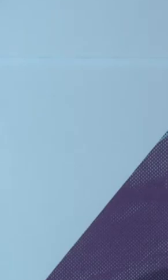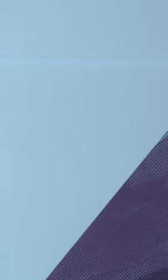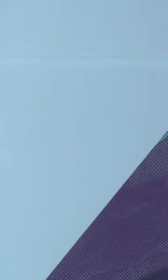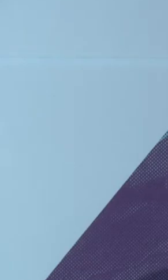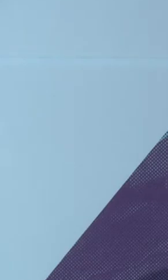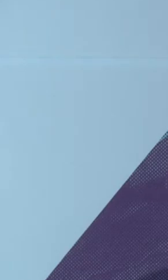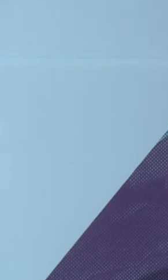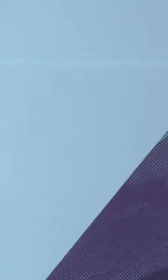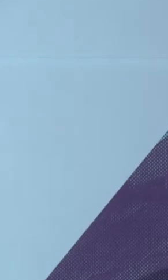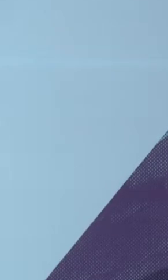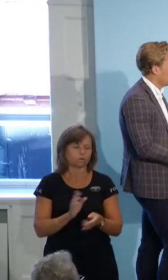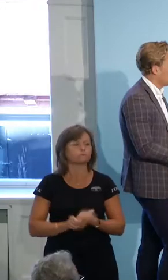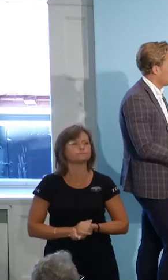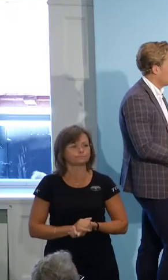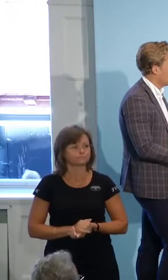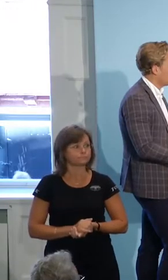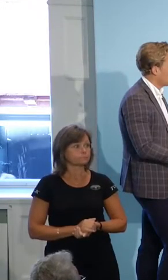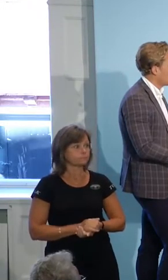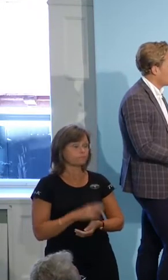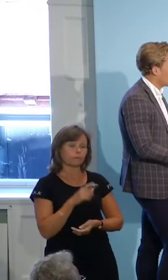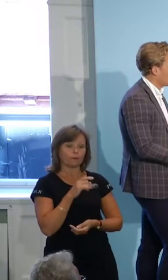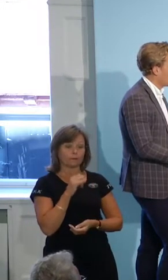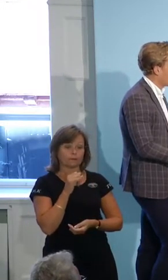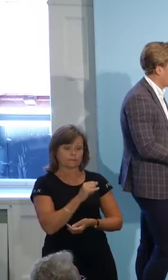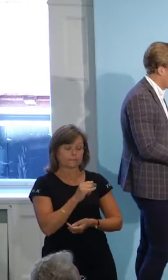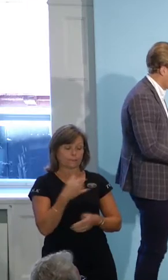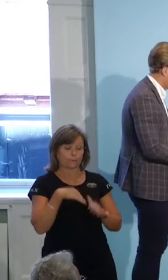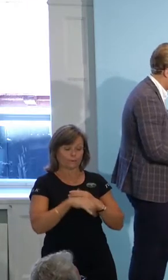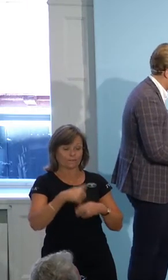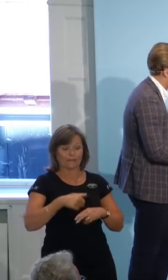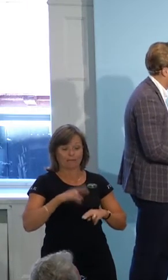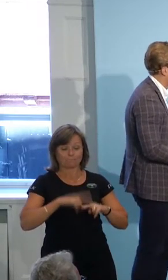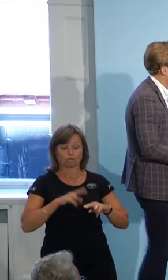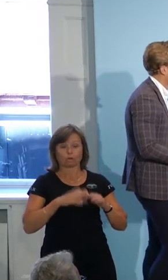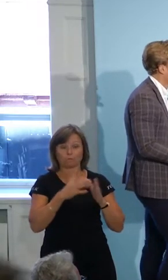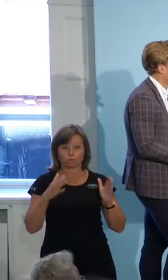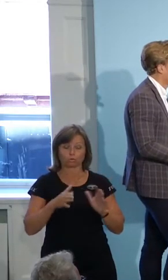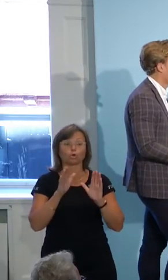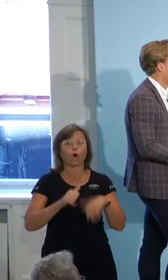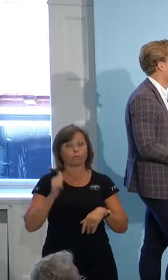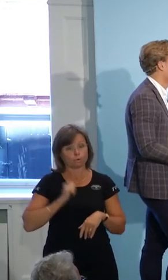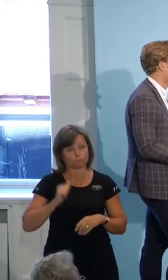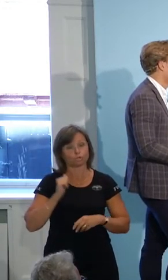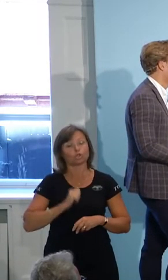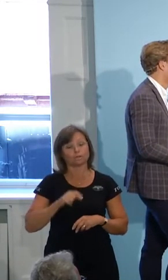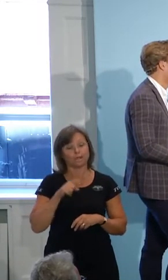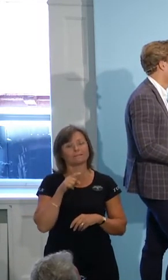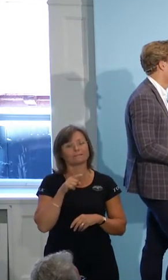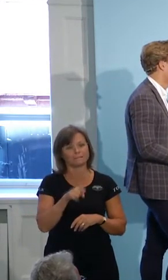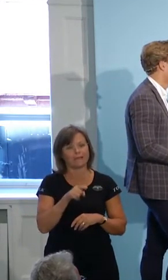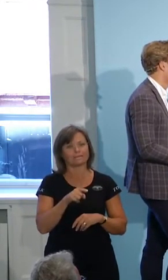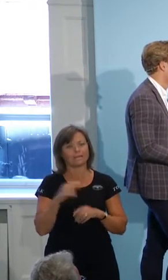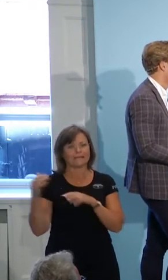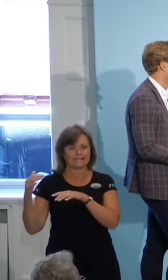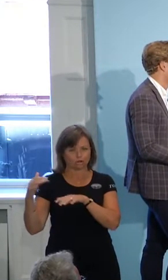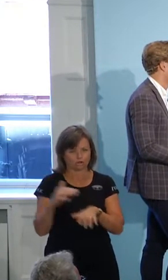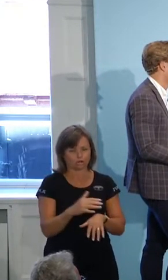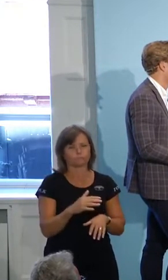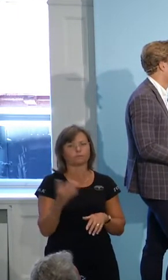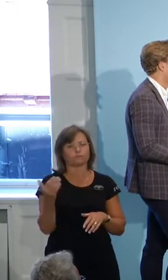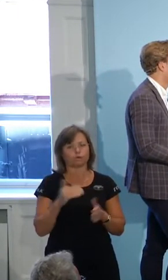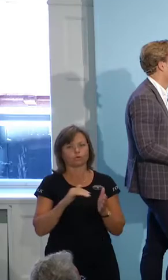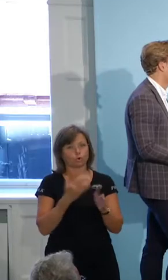naturligtvis. Mm. Och där har vi ju, under den här mandatperioden så har vi ju utnyttjat den inströmning som vi har fått